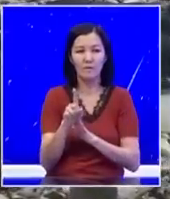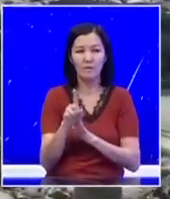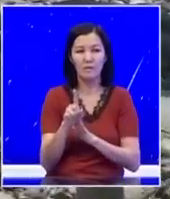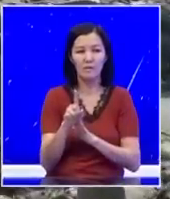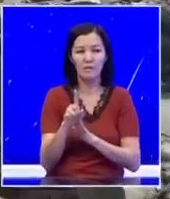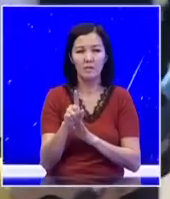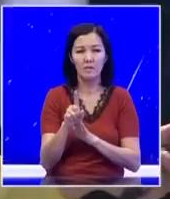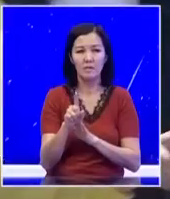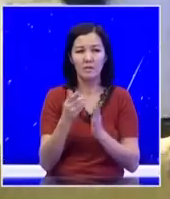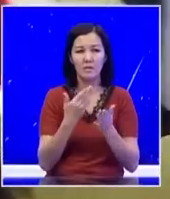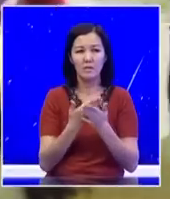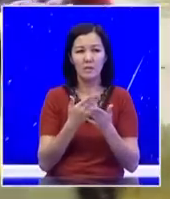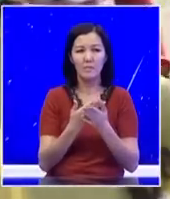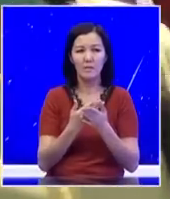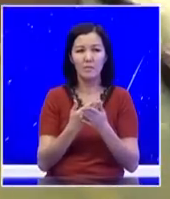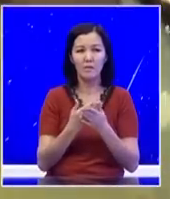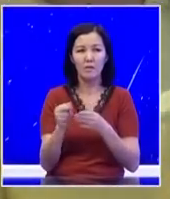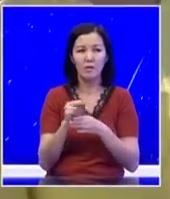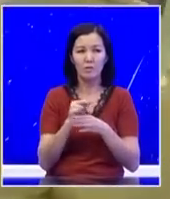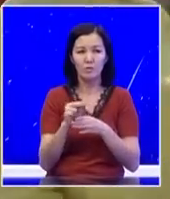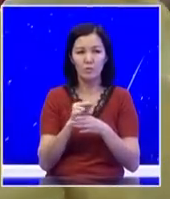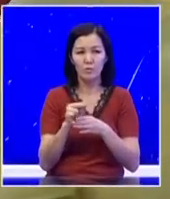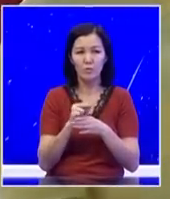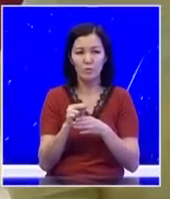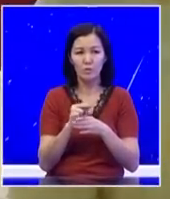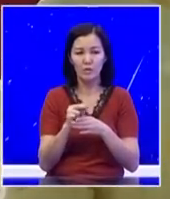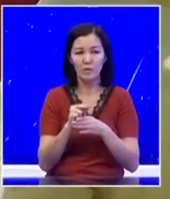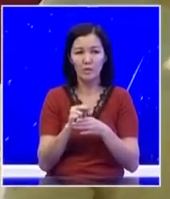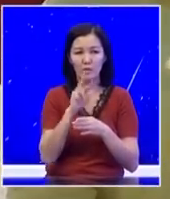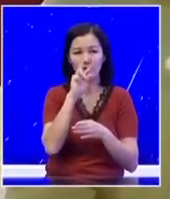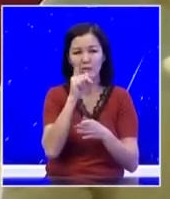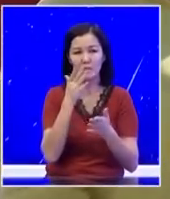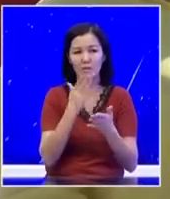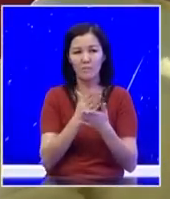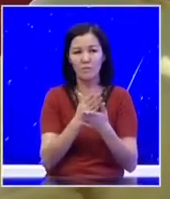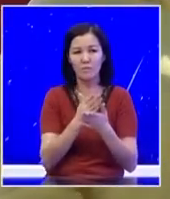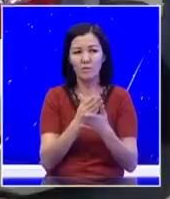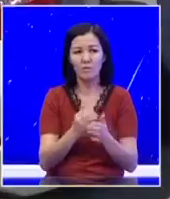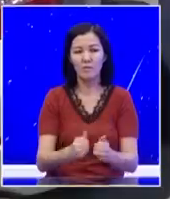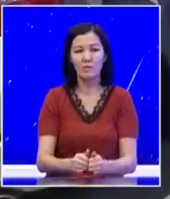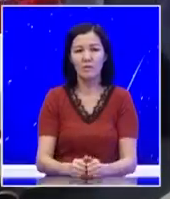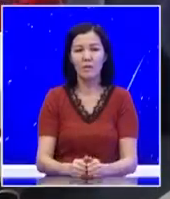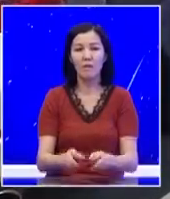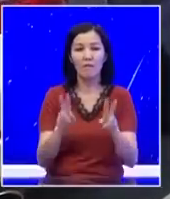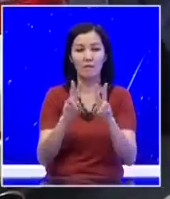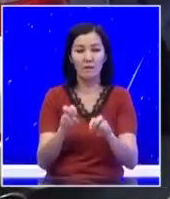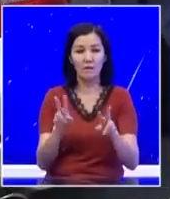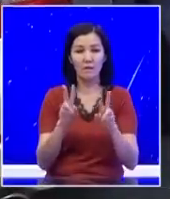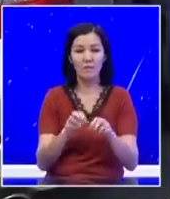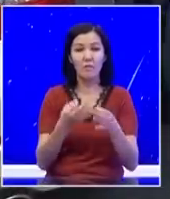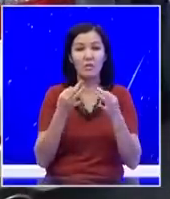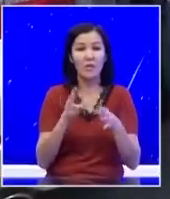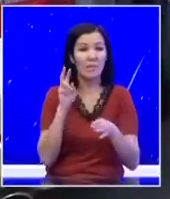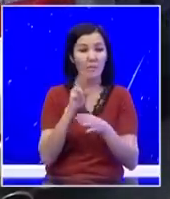содержанияда тұрады, содержания. Жоқ, көктемнің енді шықты отсы, түсініңізші, көктем енді шықты, дұрыс па? Асфальтный завод енді жұмыс жасап. Тексерушілер текке шыққан